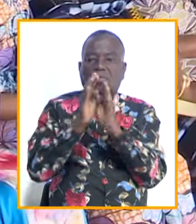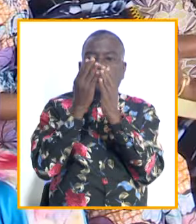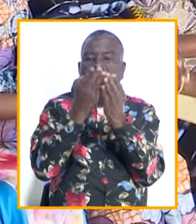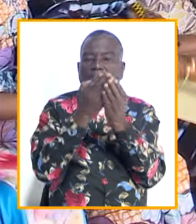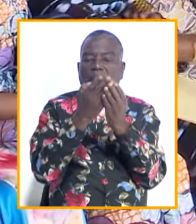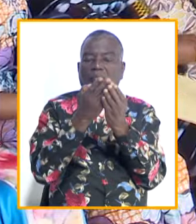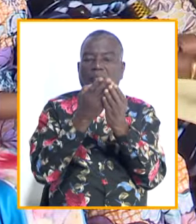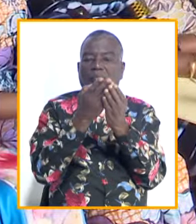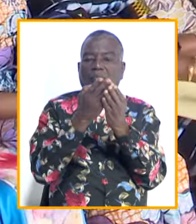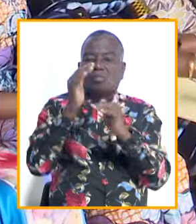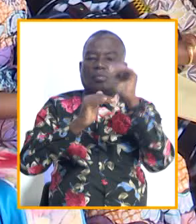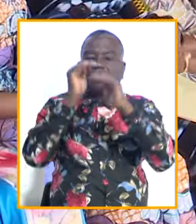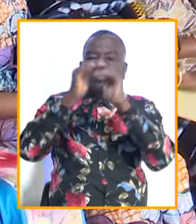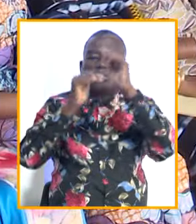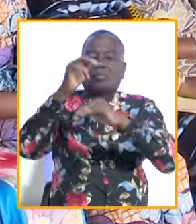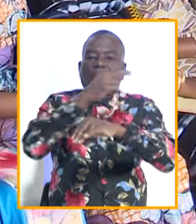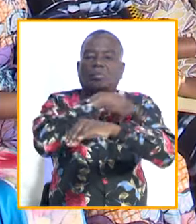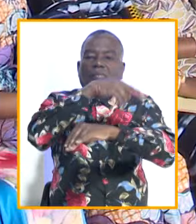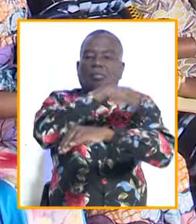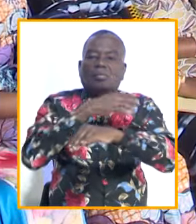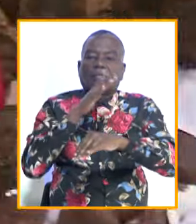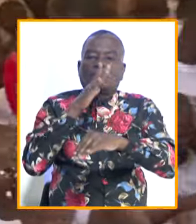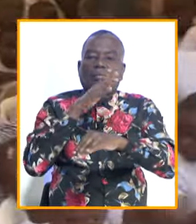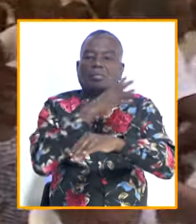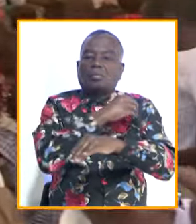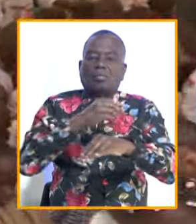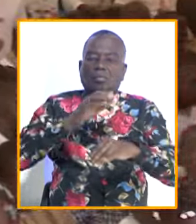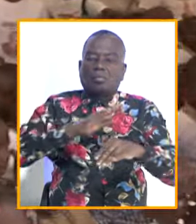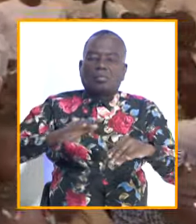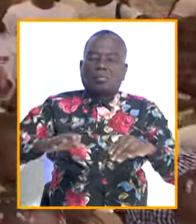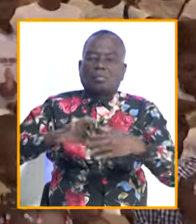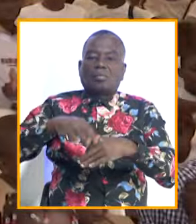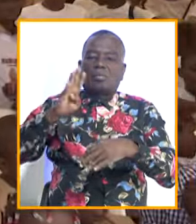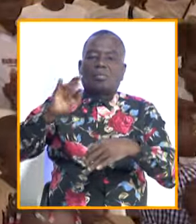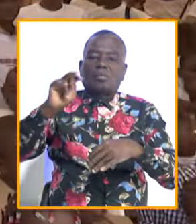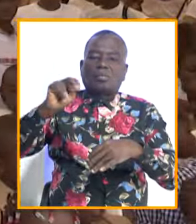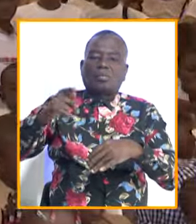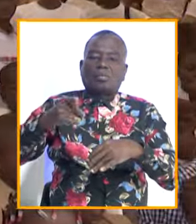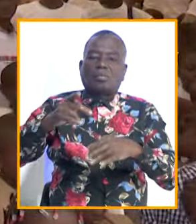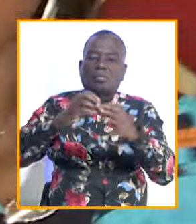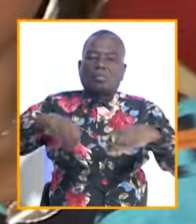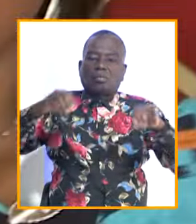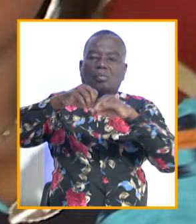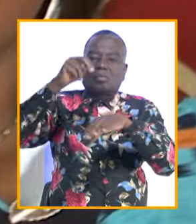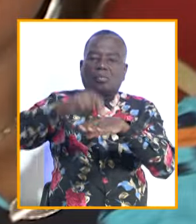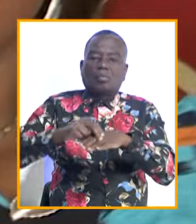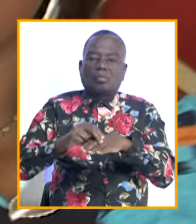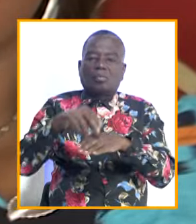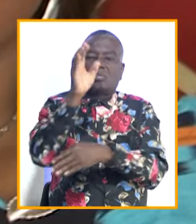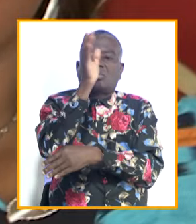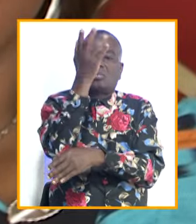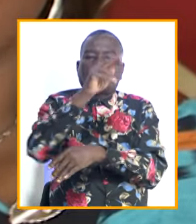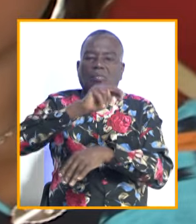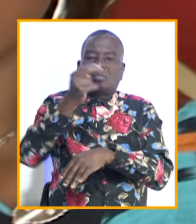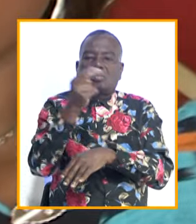scolaires, la construction de l'hôpital Mère-Enfant de Bingerville, l'organisation d'un arbre de